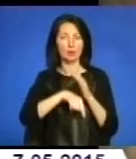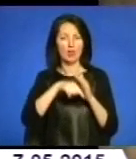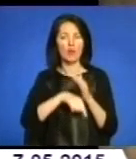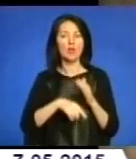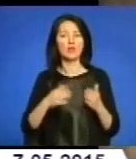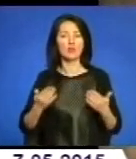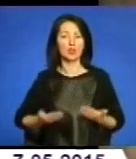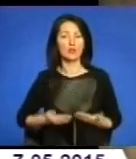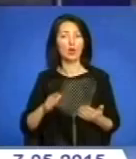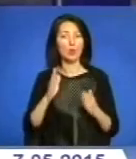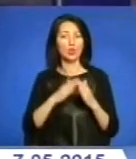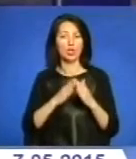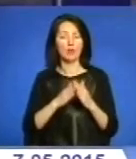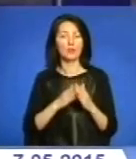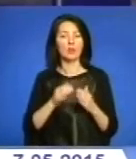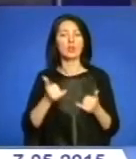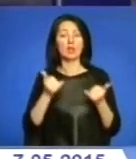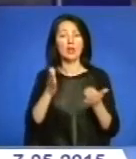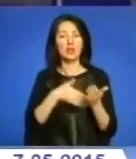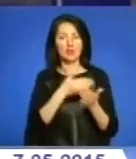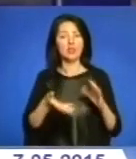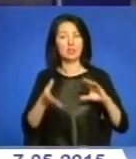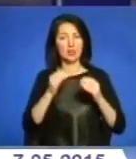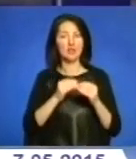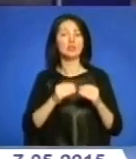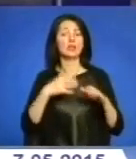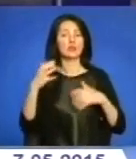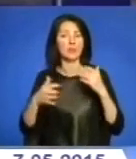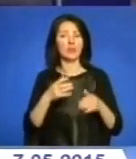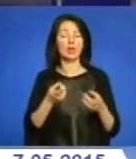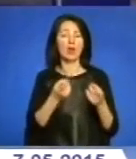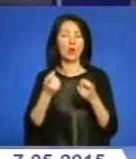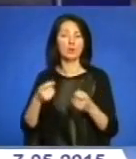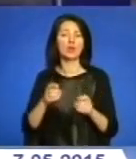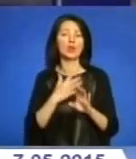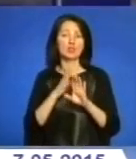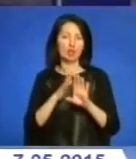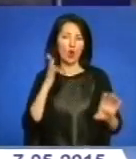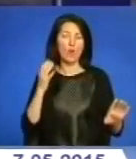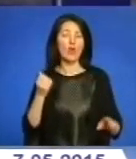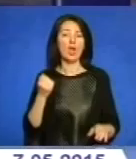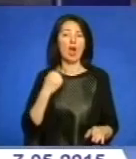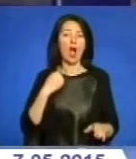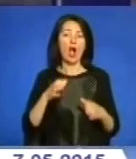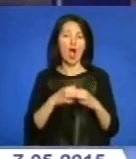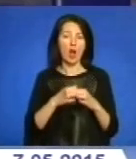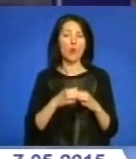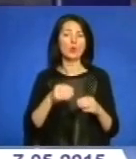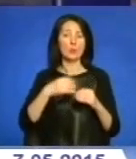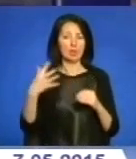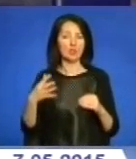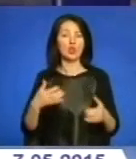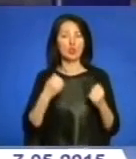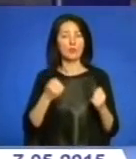житлових будинків. Для ліквідації наслідків стихії залучено черговий караул 18-ї державної пожежно-рятувальної частини